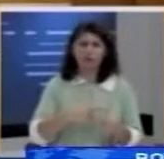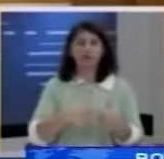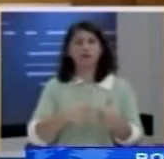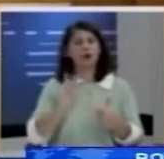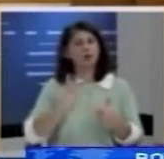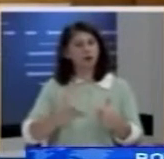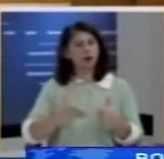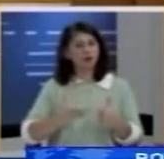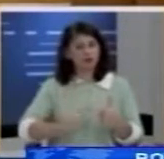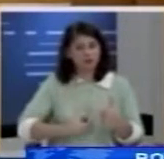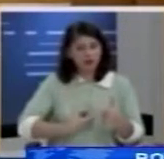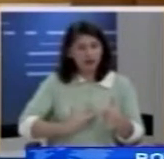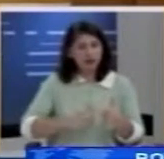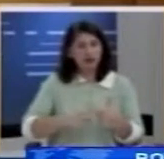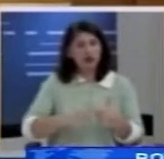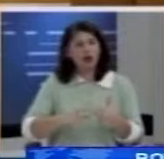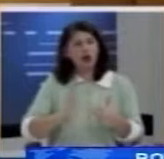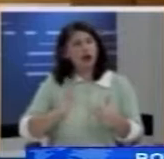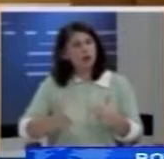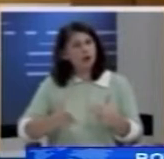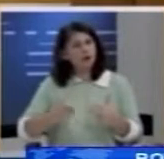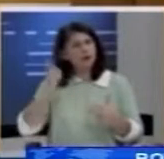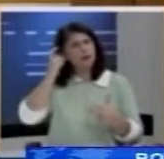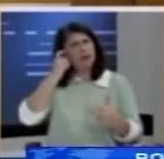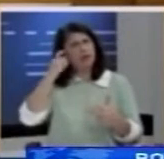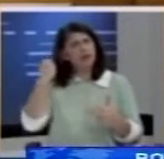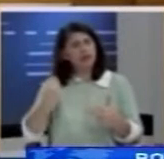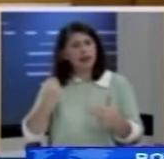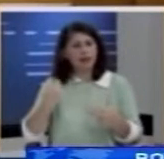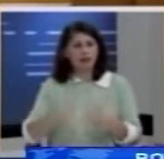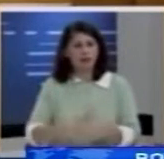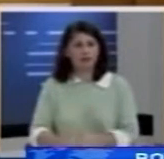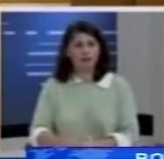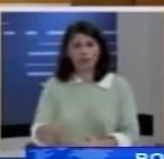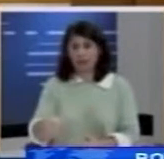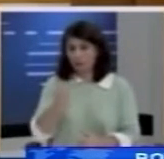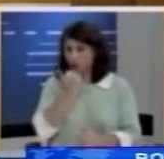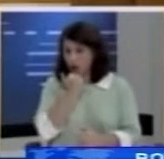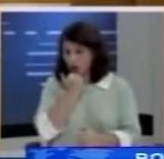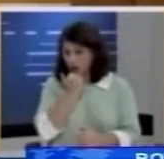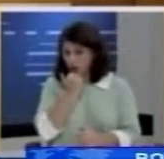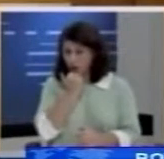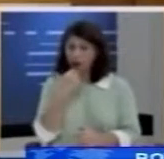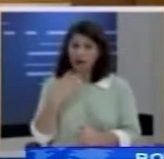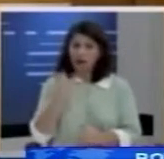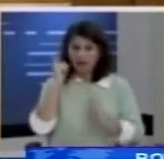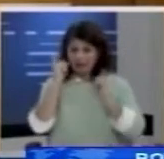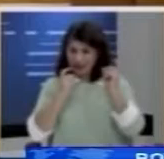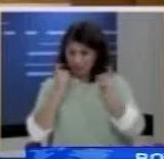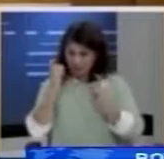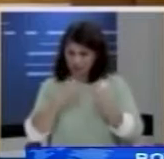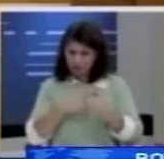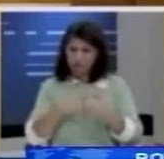μπορεί να υπάρχει ένστικτο, μπορεί να υπάρχει απερισκεψία. Στο λάθος όμως υπάρχει